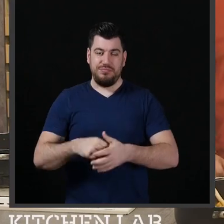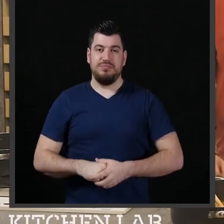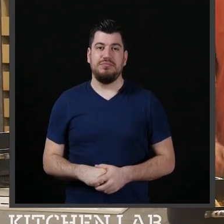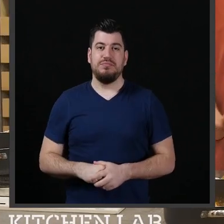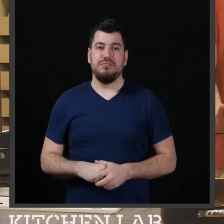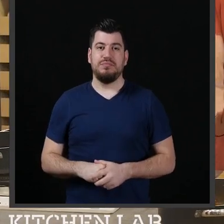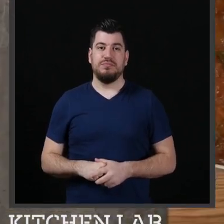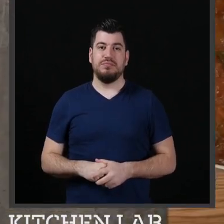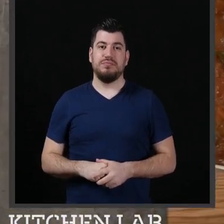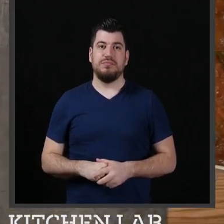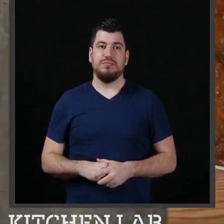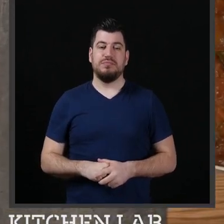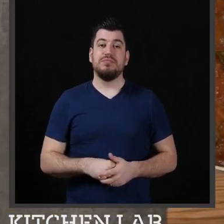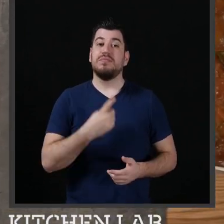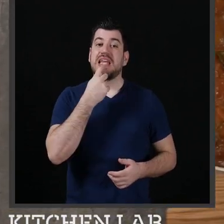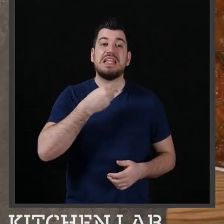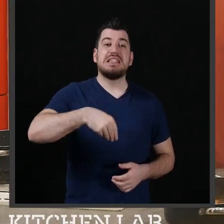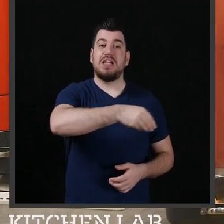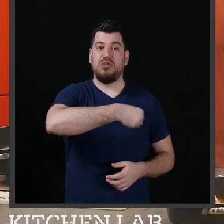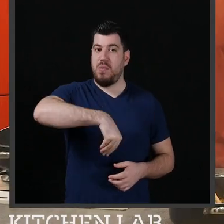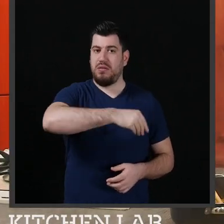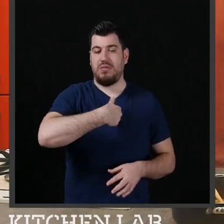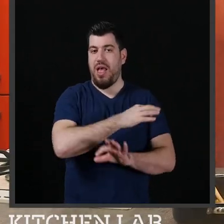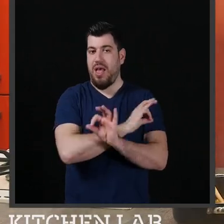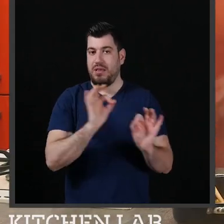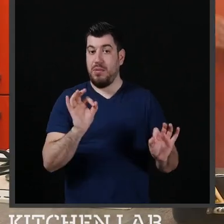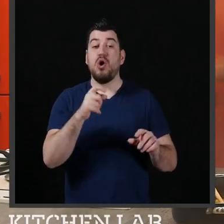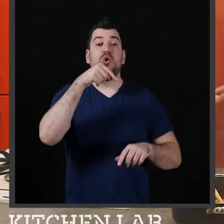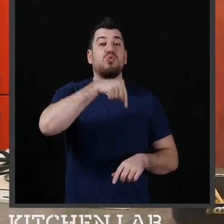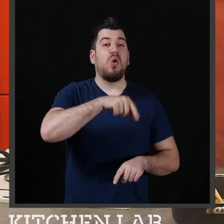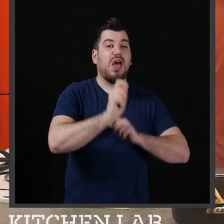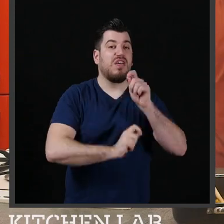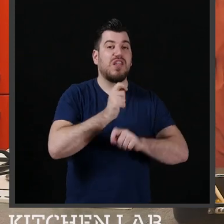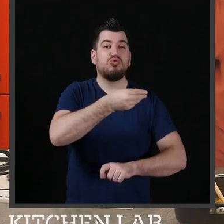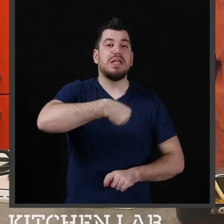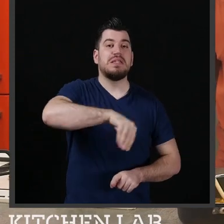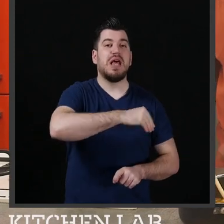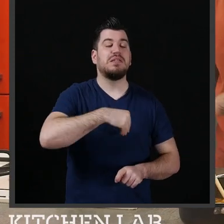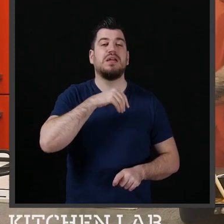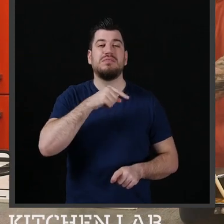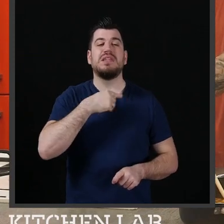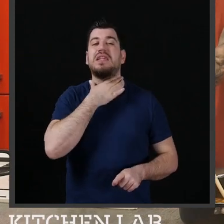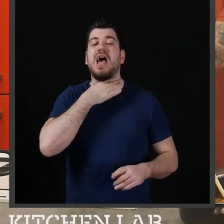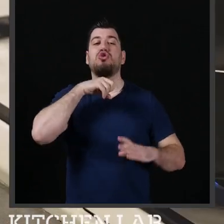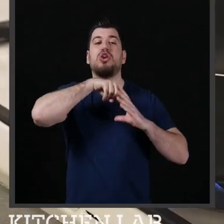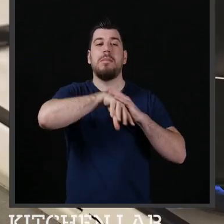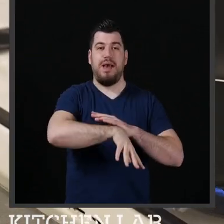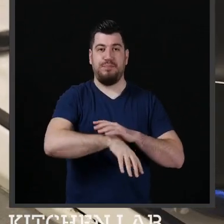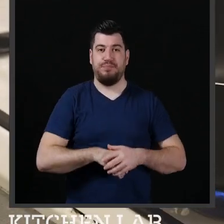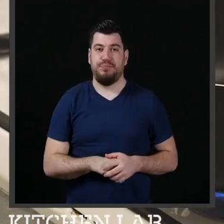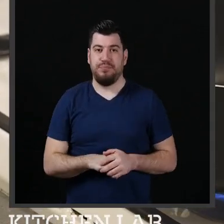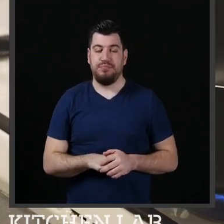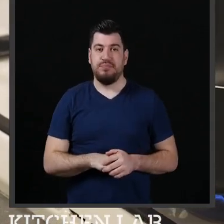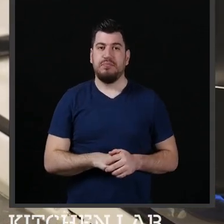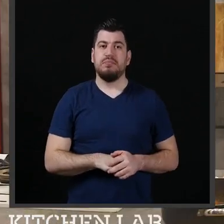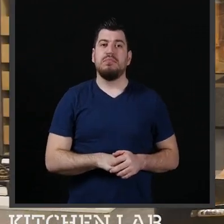και αφήνω στην άκρη. Σάλτσα ντομάτας έτοιμη. Πάμε τώρα να φτιάξουμε τη σάλτσα του κιμά μας. Ανάβουμε το μάτι, τα πράγματα είναι